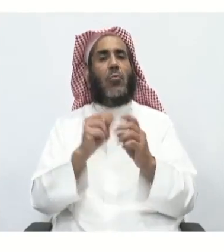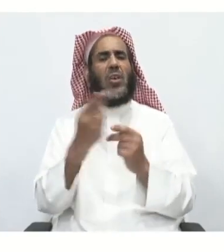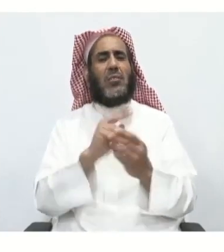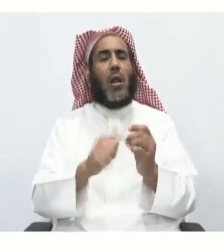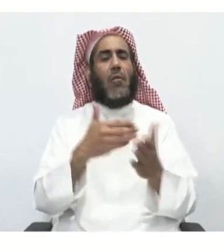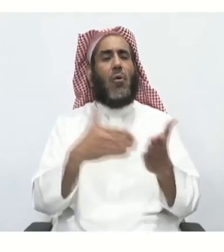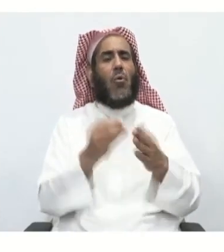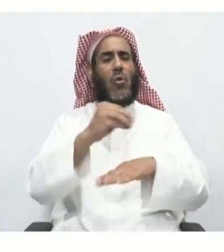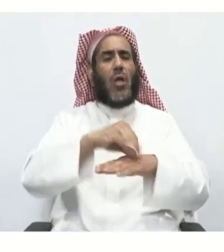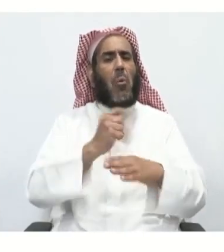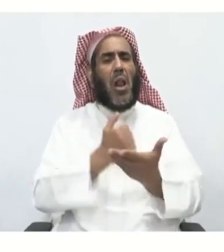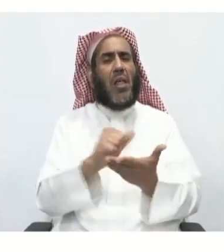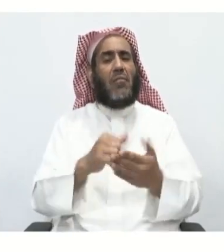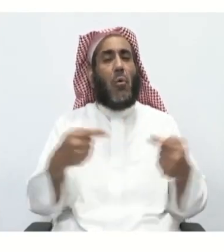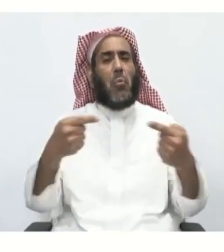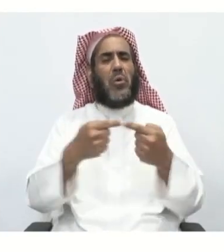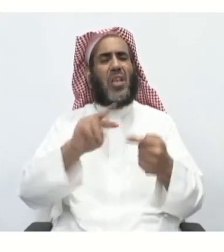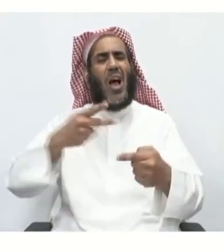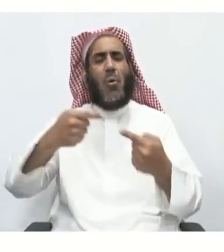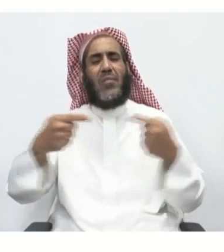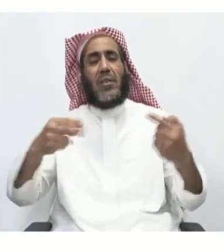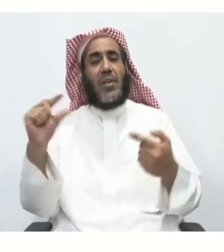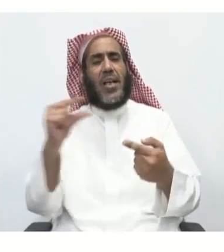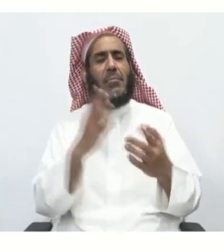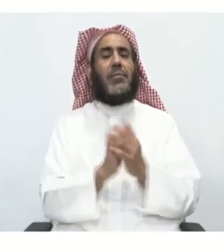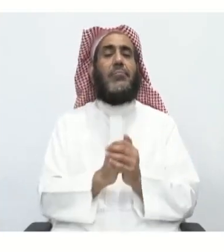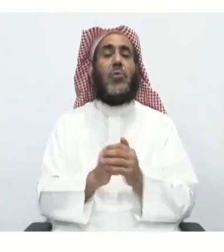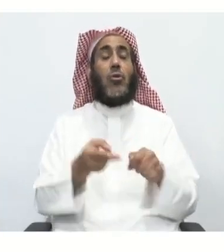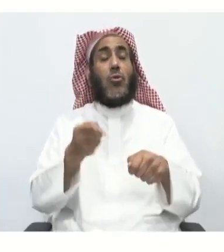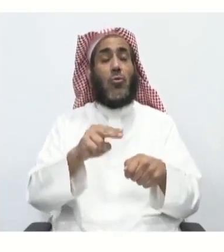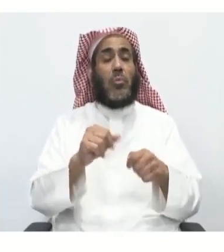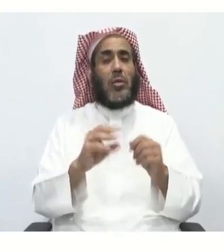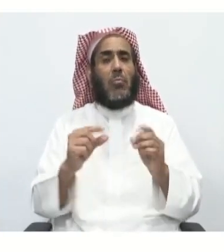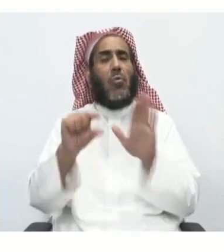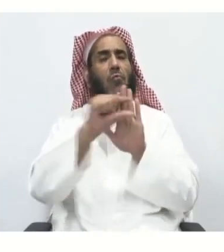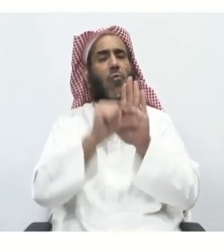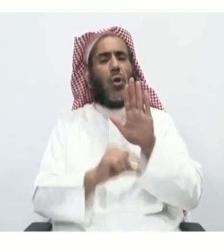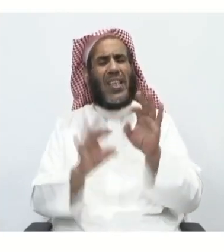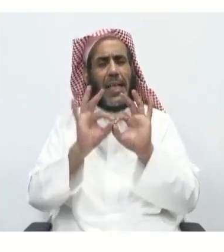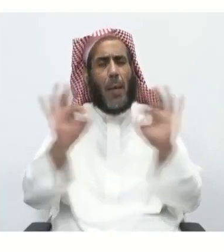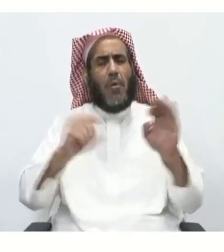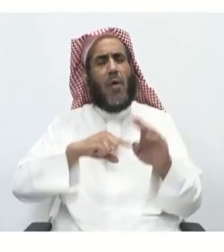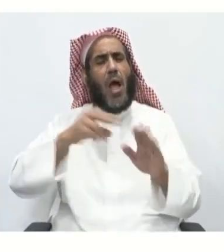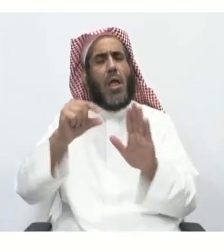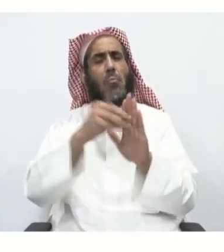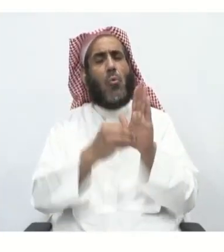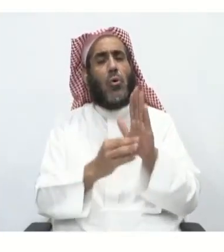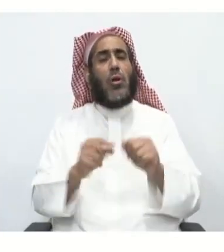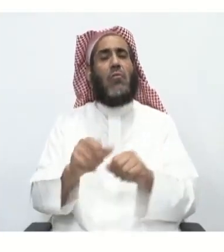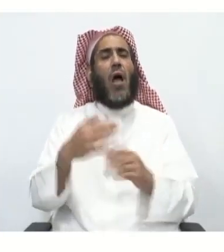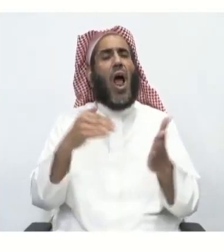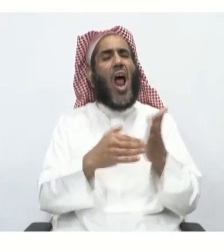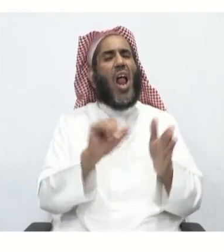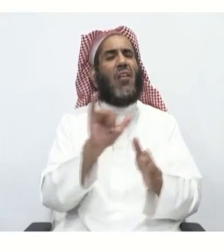الكلمات دوات الزياده والحذف والوصل والفصل وثم تكتب فقرات كامله في موضوع ما مشتمل على الف متطرفه